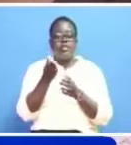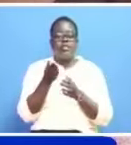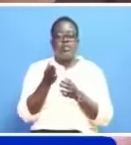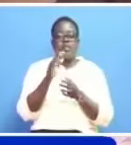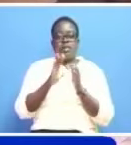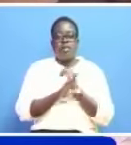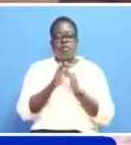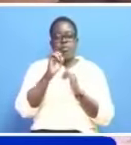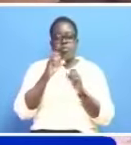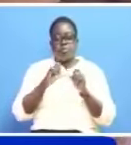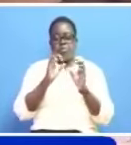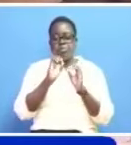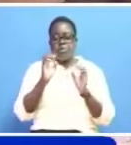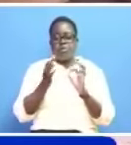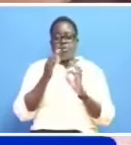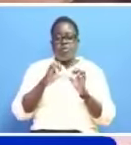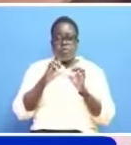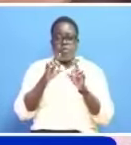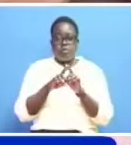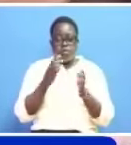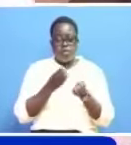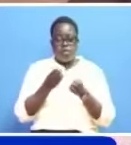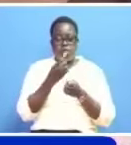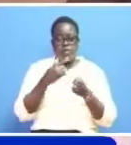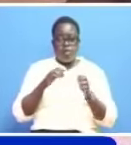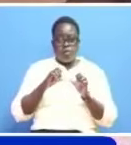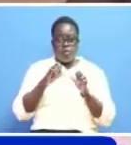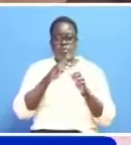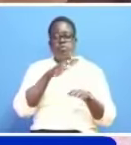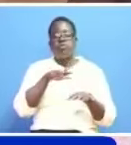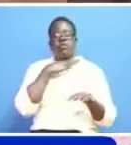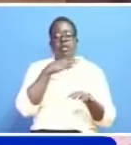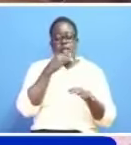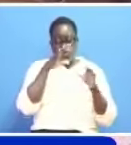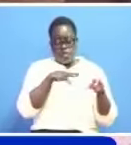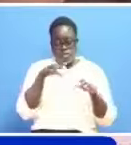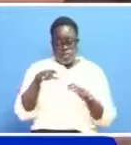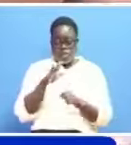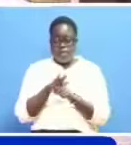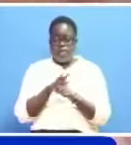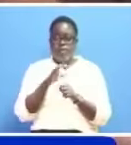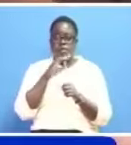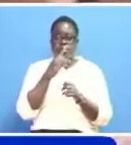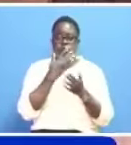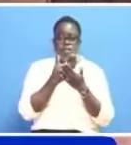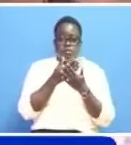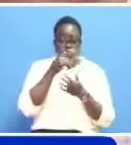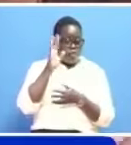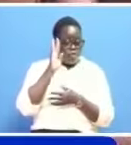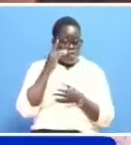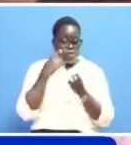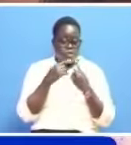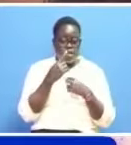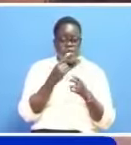endelea. Tukiendelea hivyo ekonomi yetu inaendelea kukufa na sisi ndio tunaumia. Nasema ni asante kwa sababu umesikiza wito na nyinyi mwenyewe umekaa